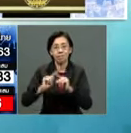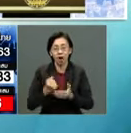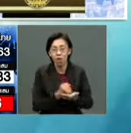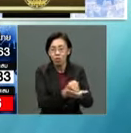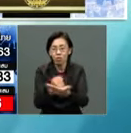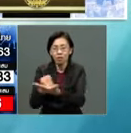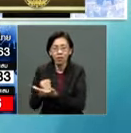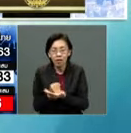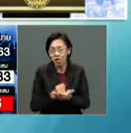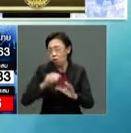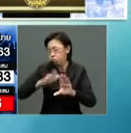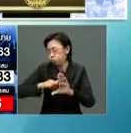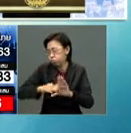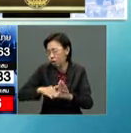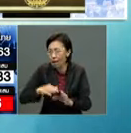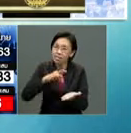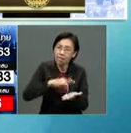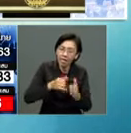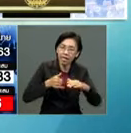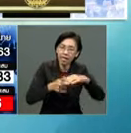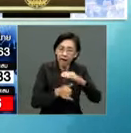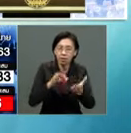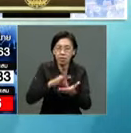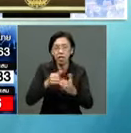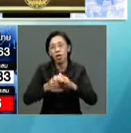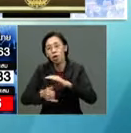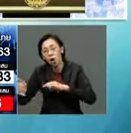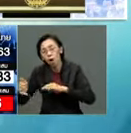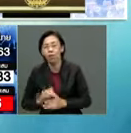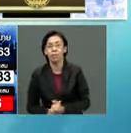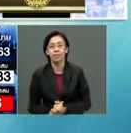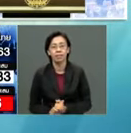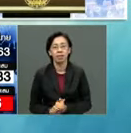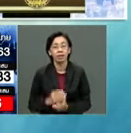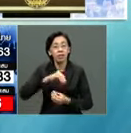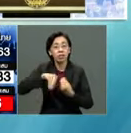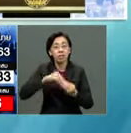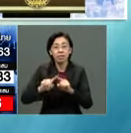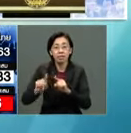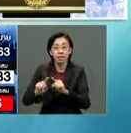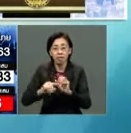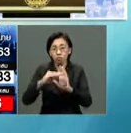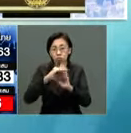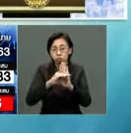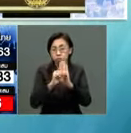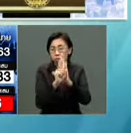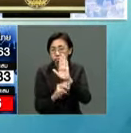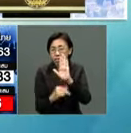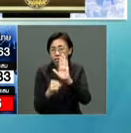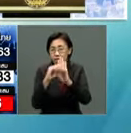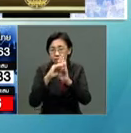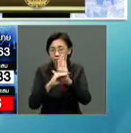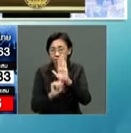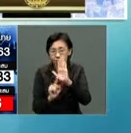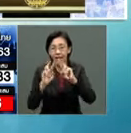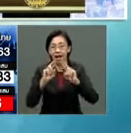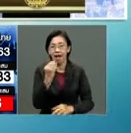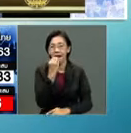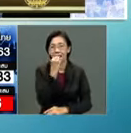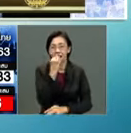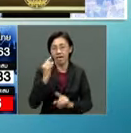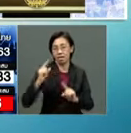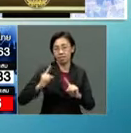ไปตรงนี้เช่นเดียวกันกับเรื่องของประเภทของธุรกิจอะไรบ้างกิจการอะไรบ้างที่มาลงนะครับร้านอาหารครับ